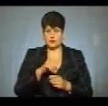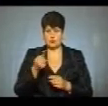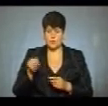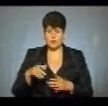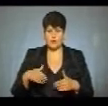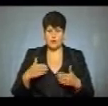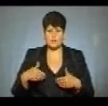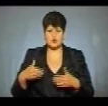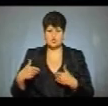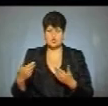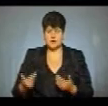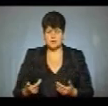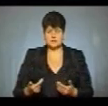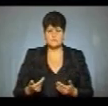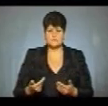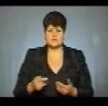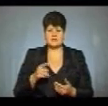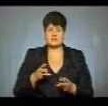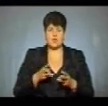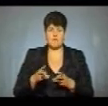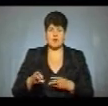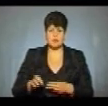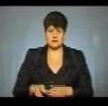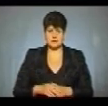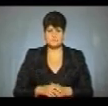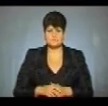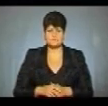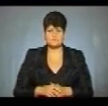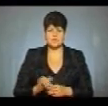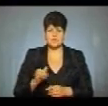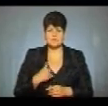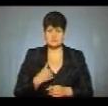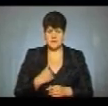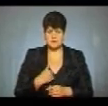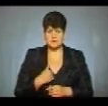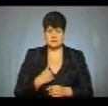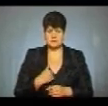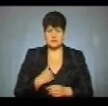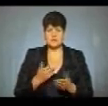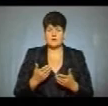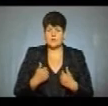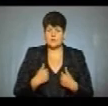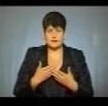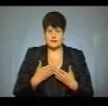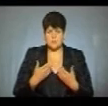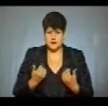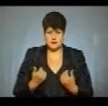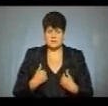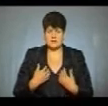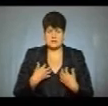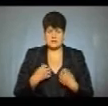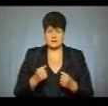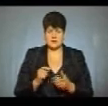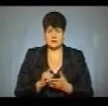обращалася за опалення. І з мене, якого я не маю, і забирають з